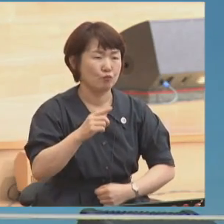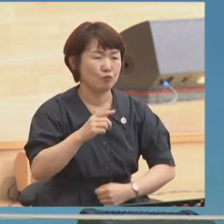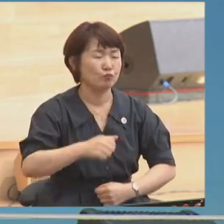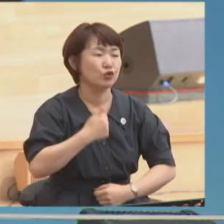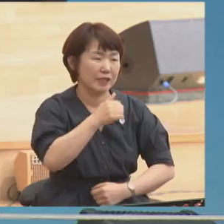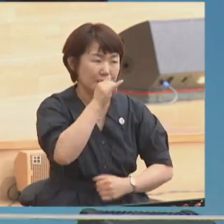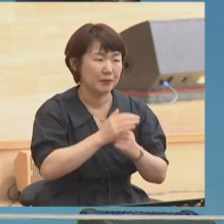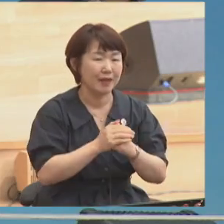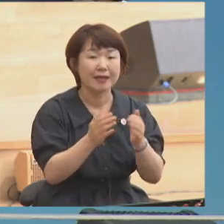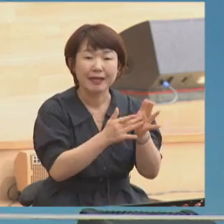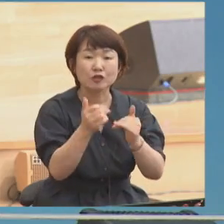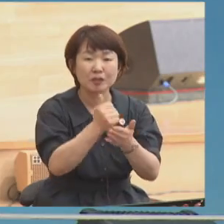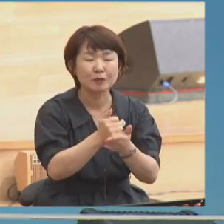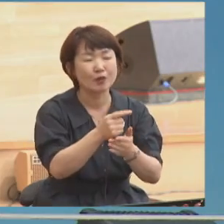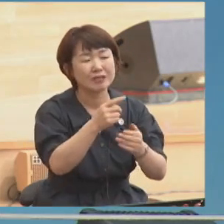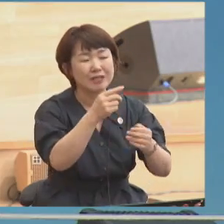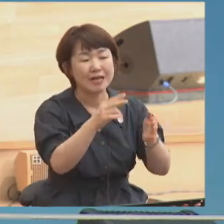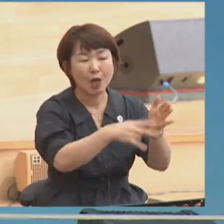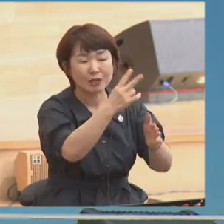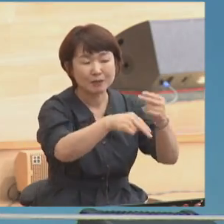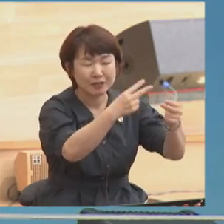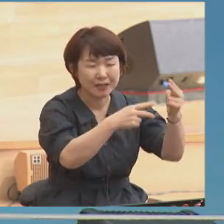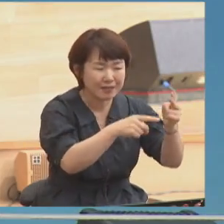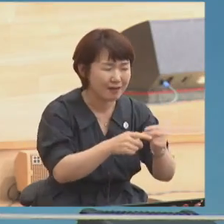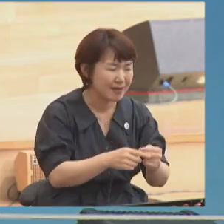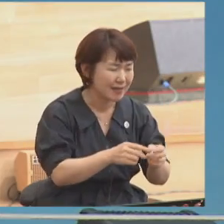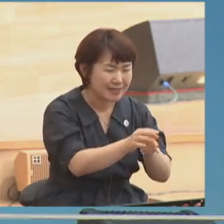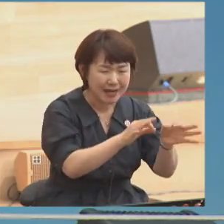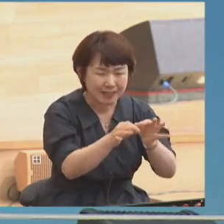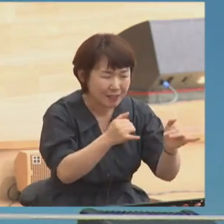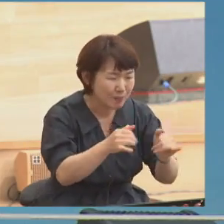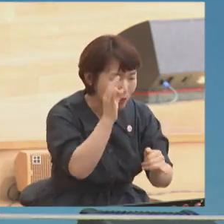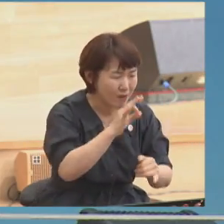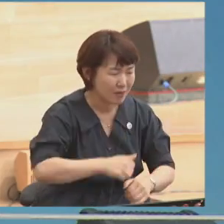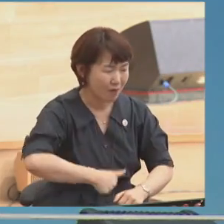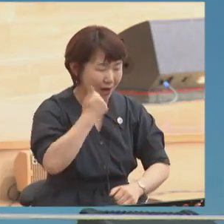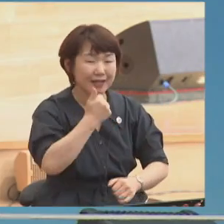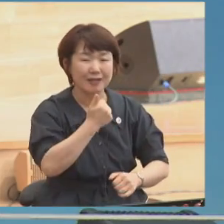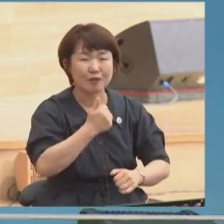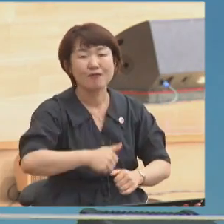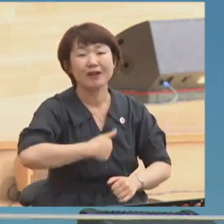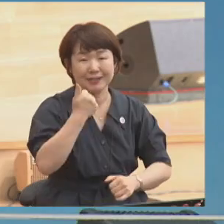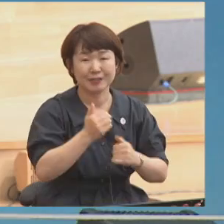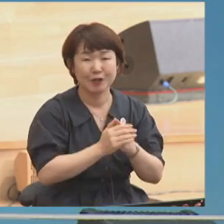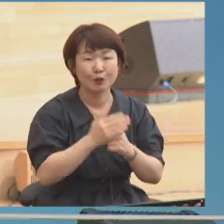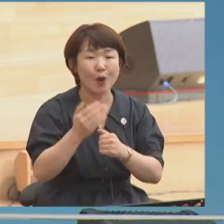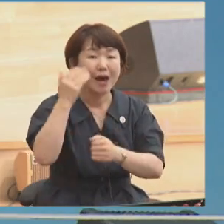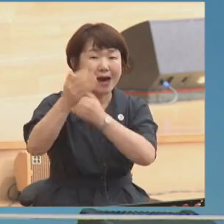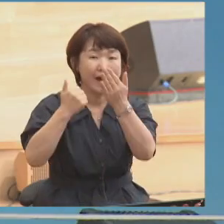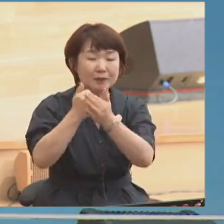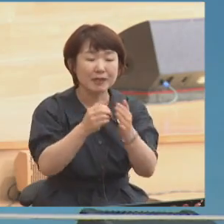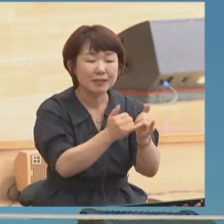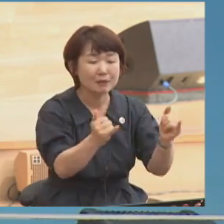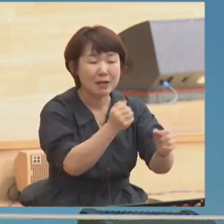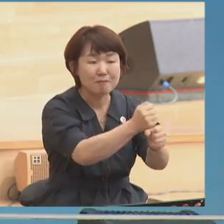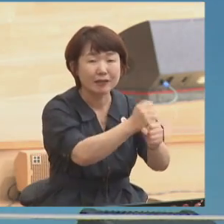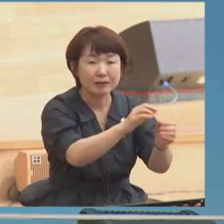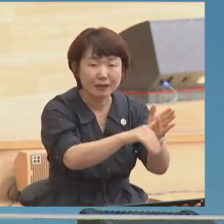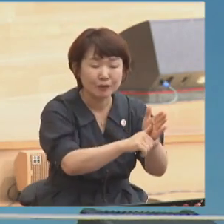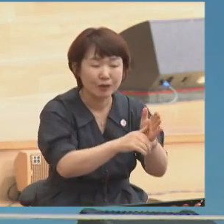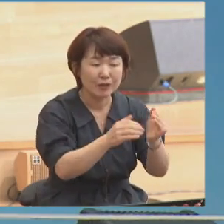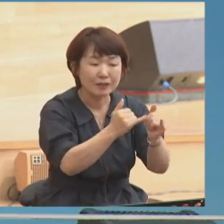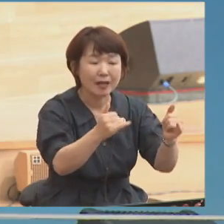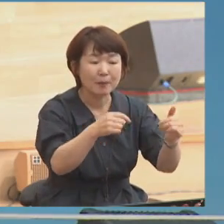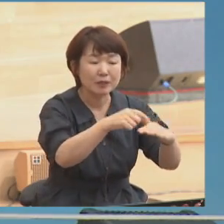올라가서 장사치들로 가득한 것을 보고는 분노하셨어요. 그리고 하나님이 인간을 만드실 때도 인간